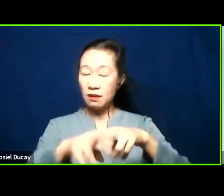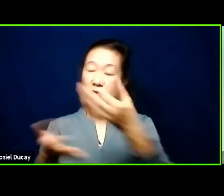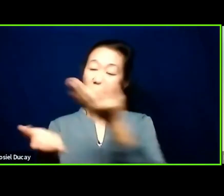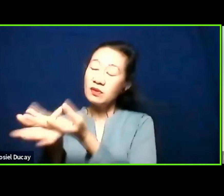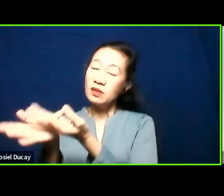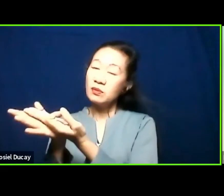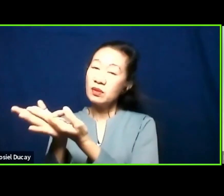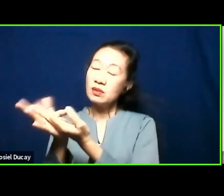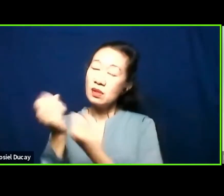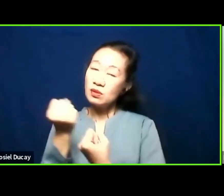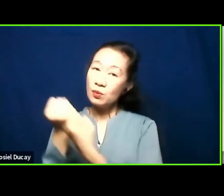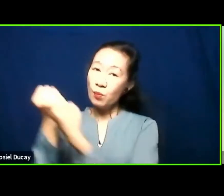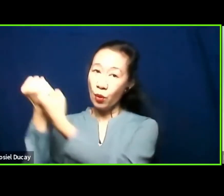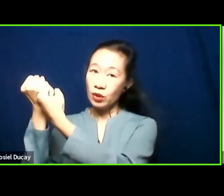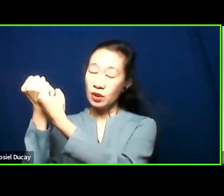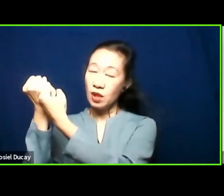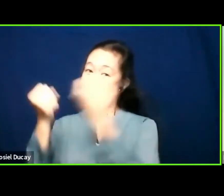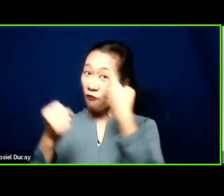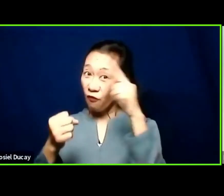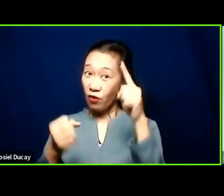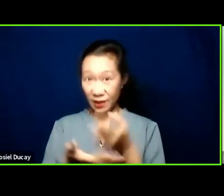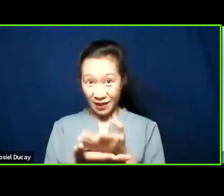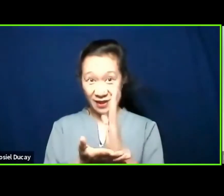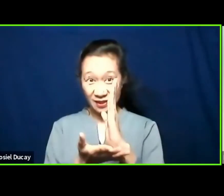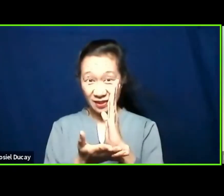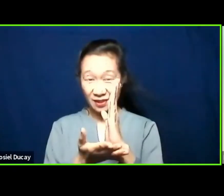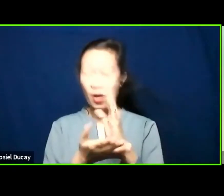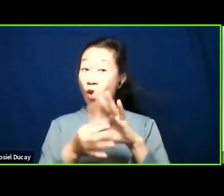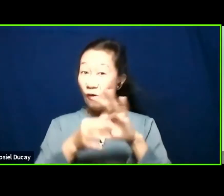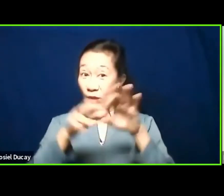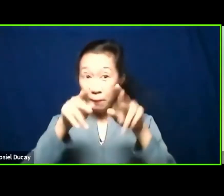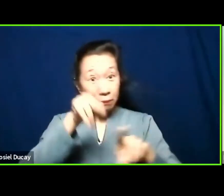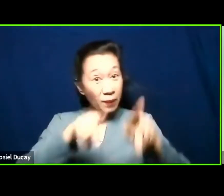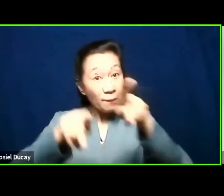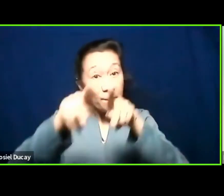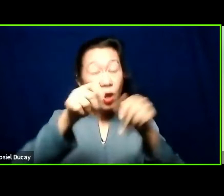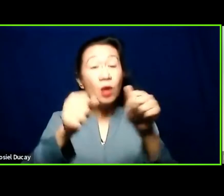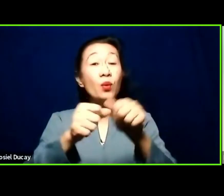pinansyal na suporta para sa karapatan ng mga taong may kapansanan.